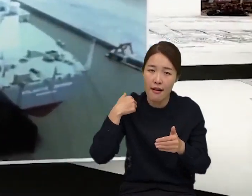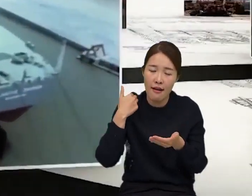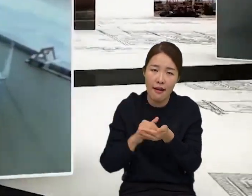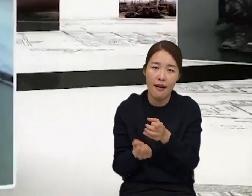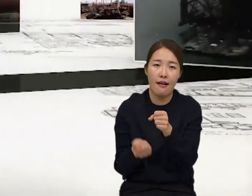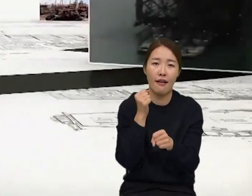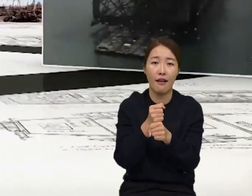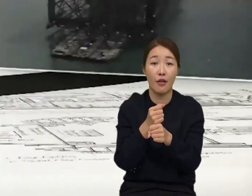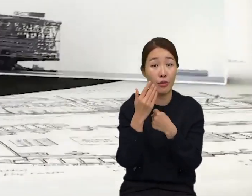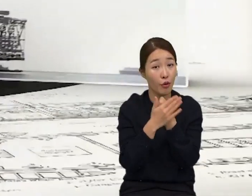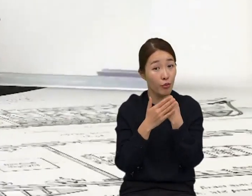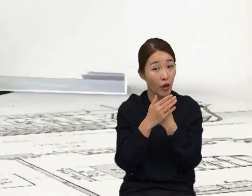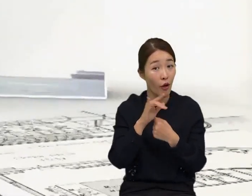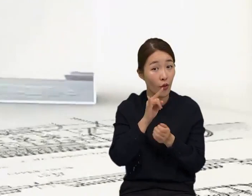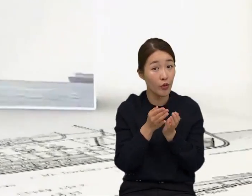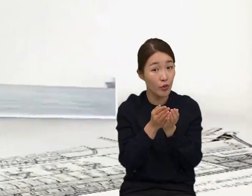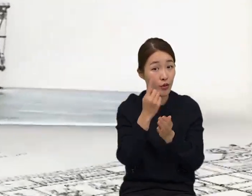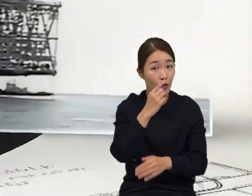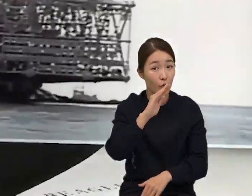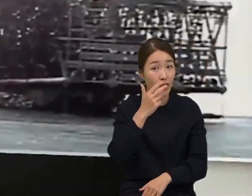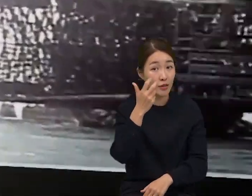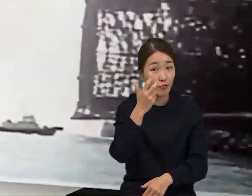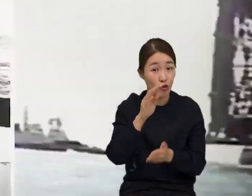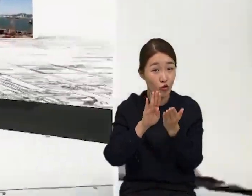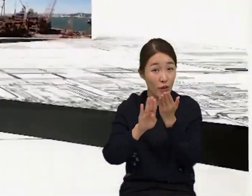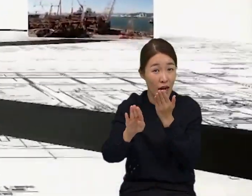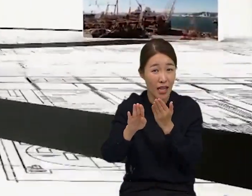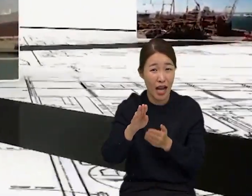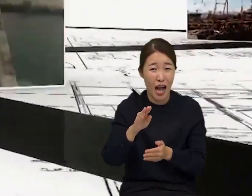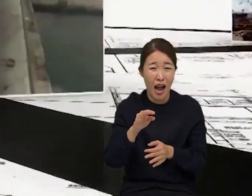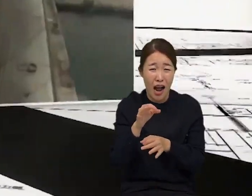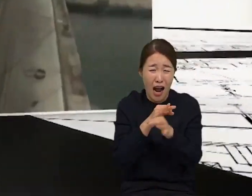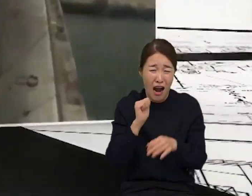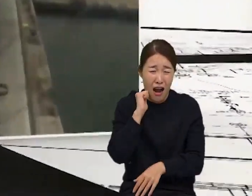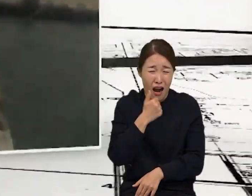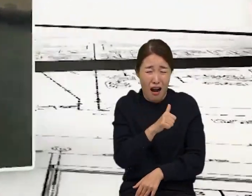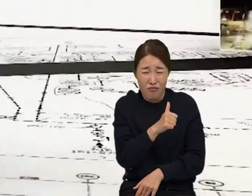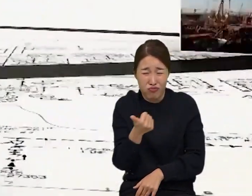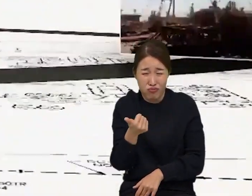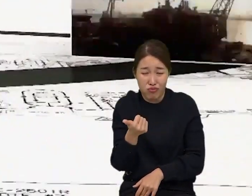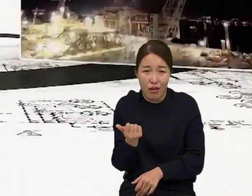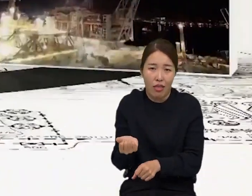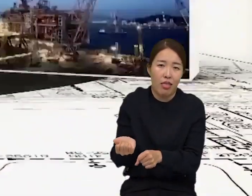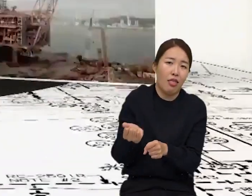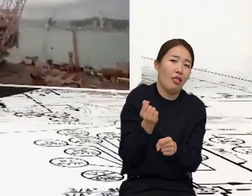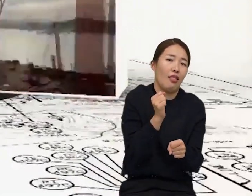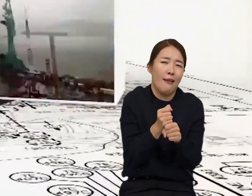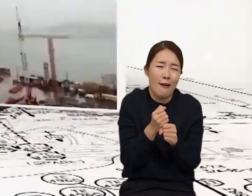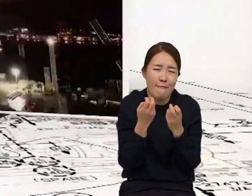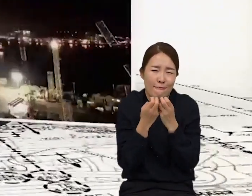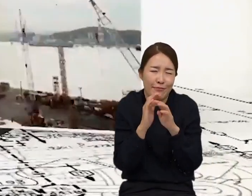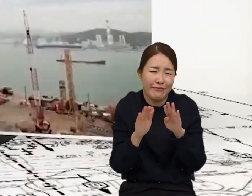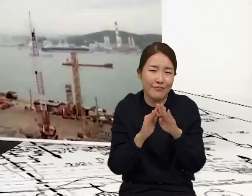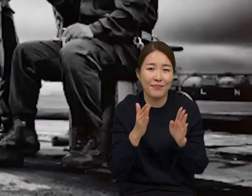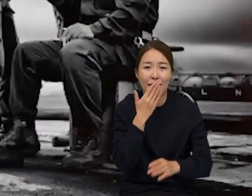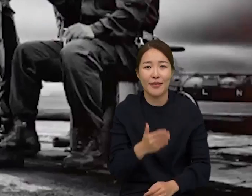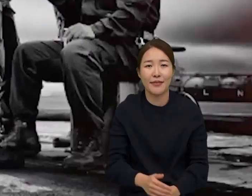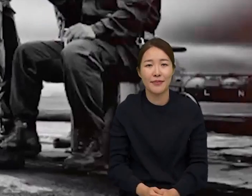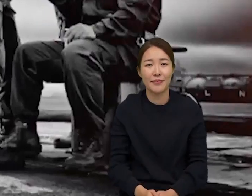덕분에 현대조선은 1970년대 후반에 극심한 조선 불황을 헤쳐나갔다.